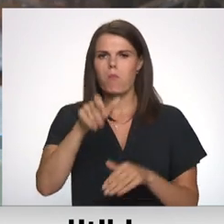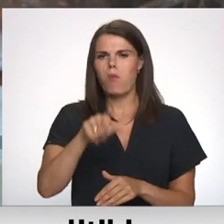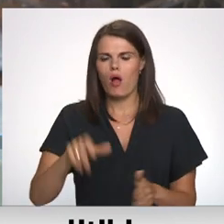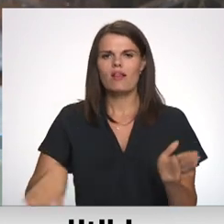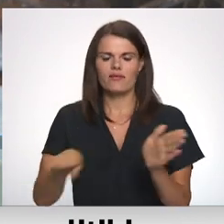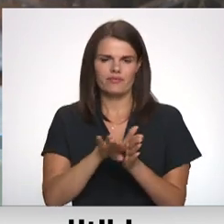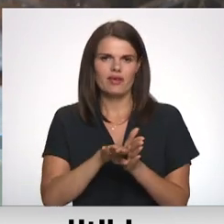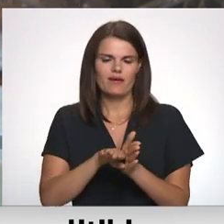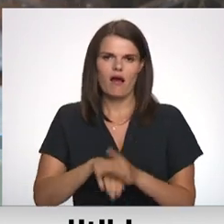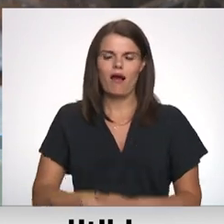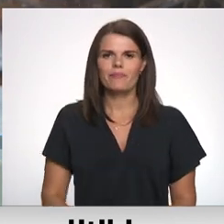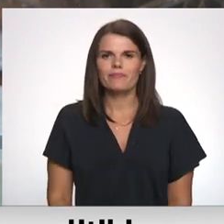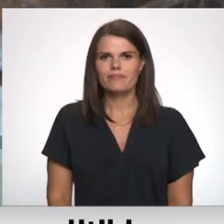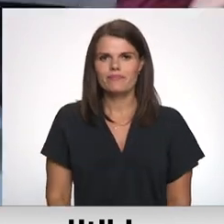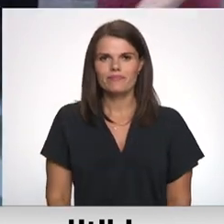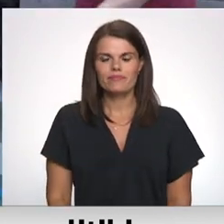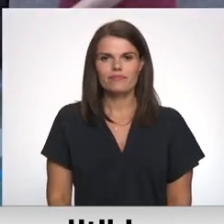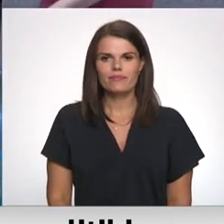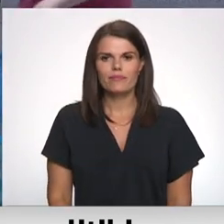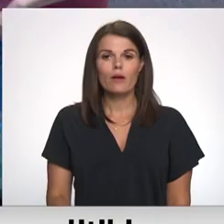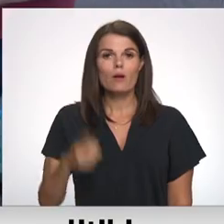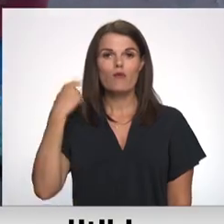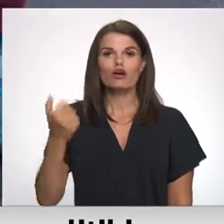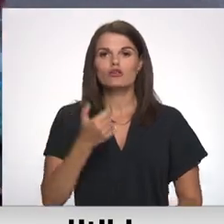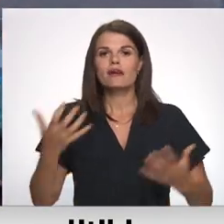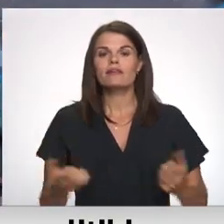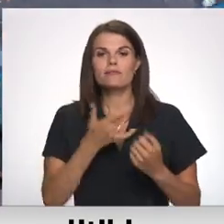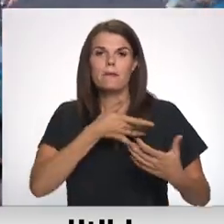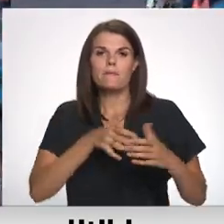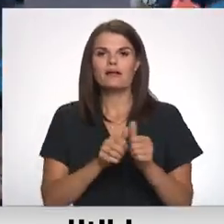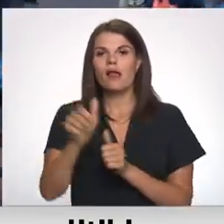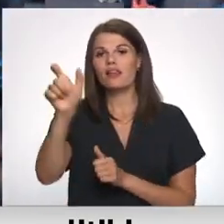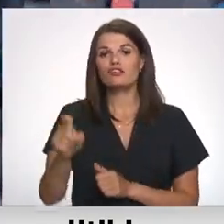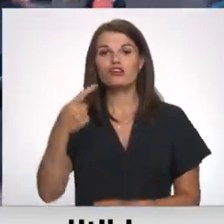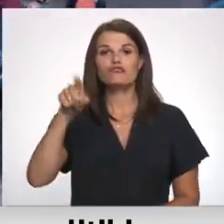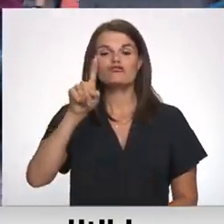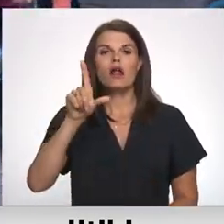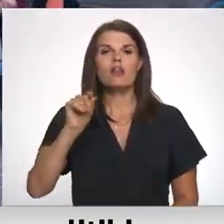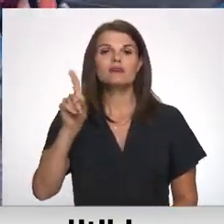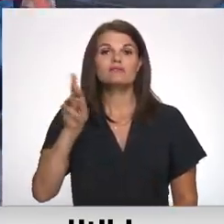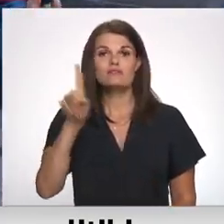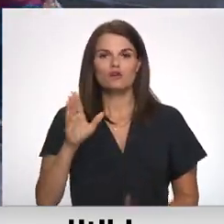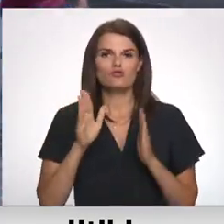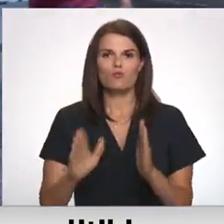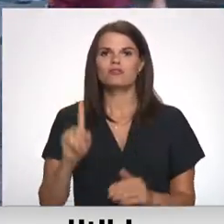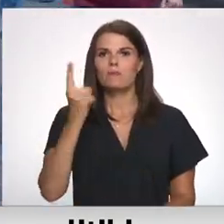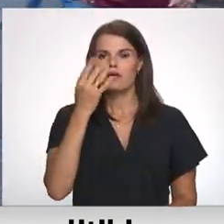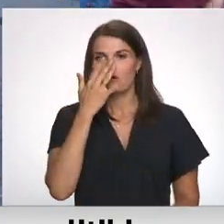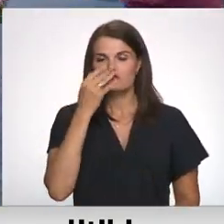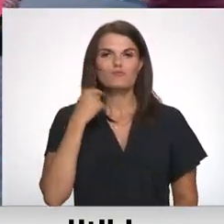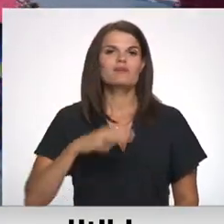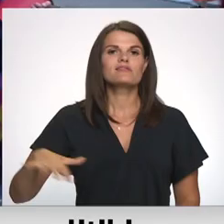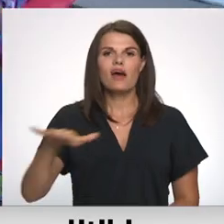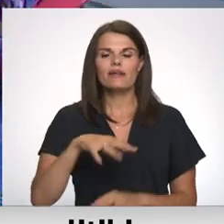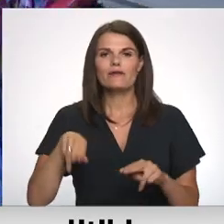turpina arī Madara Līcīte. Pērn dibinātās partijas līderis Aināra Šlesers būs sarakstu pirmais numurs Rīgā un arī